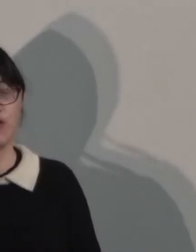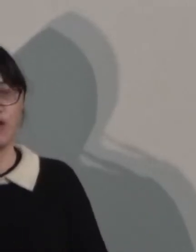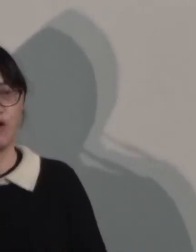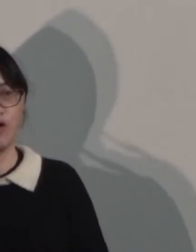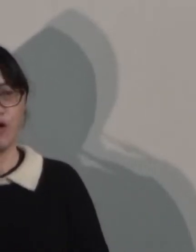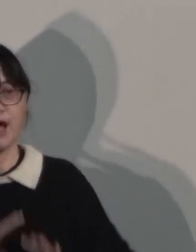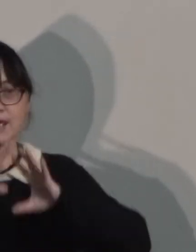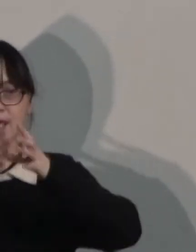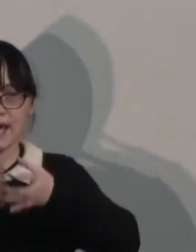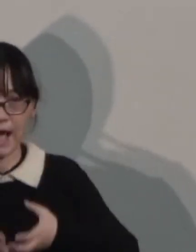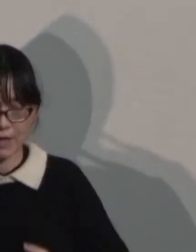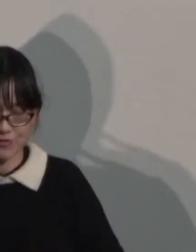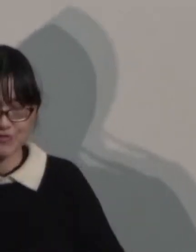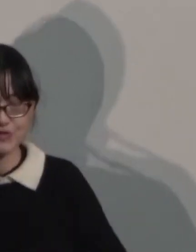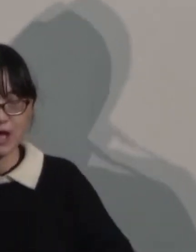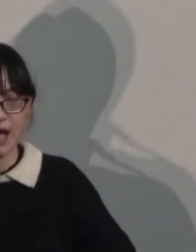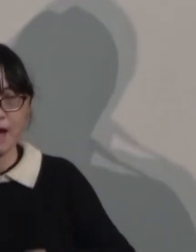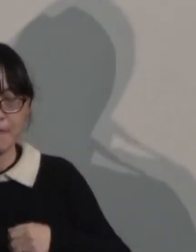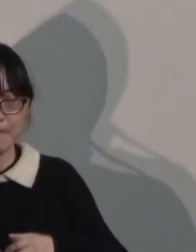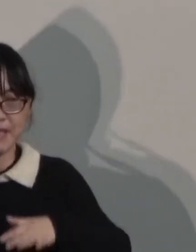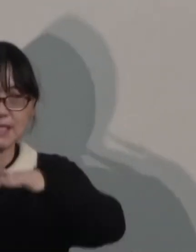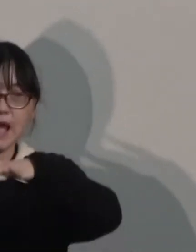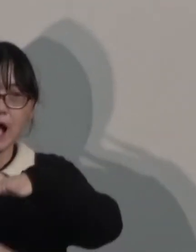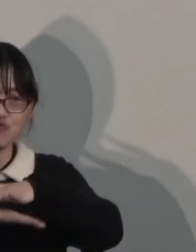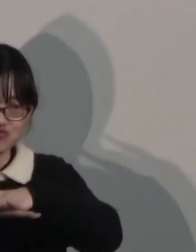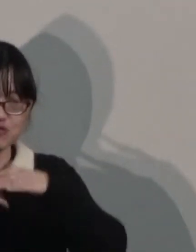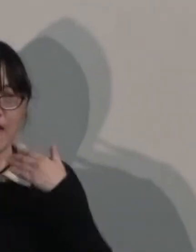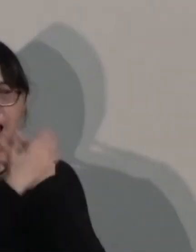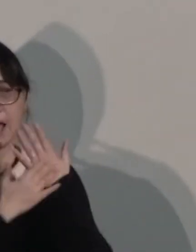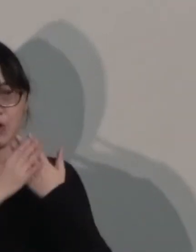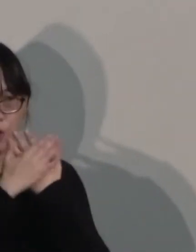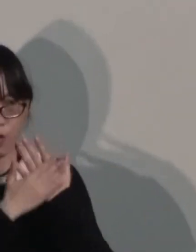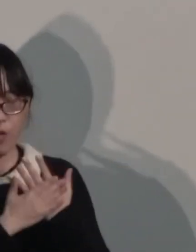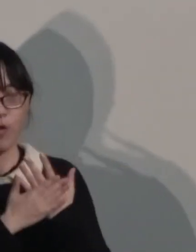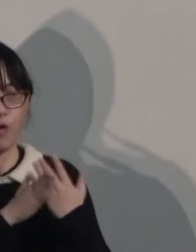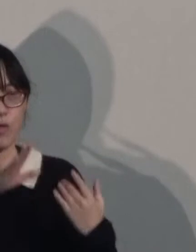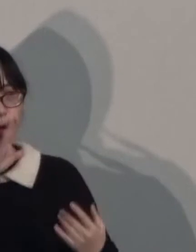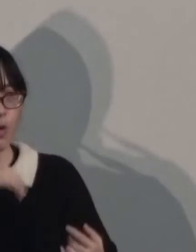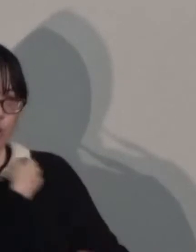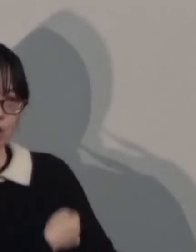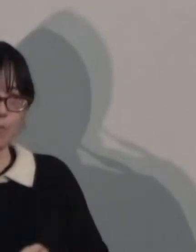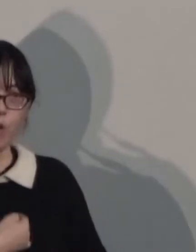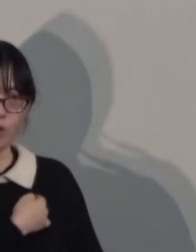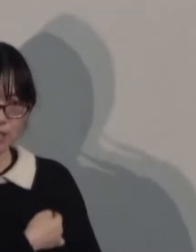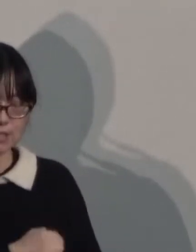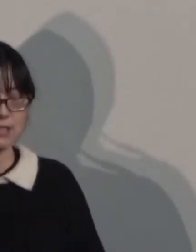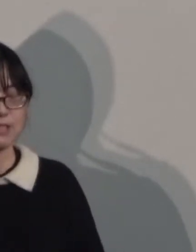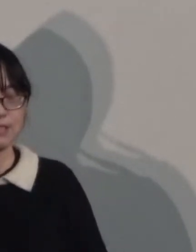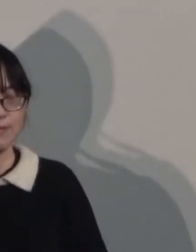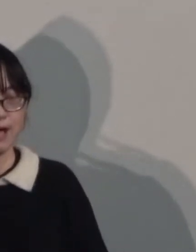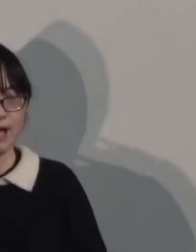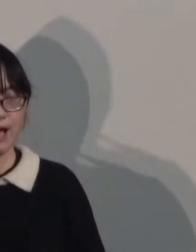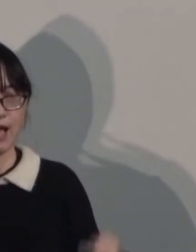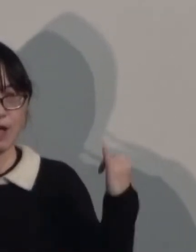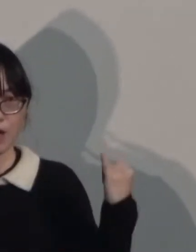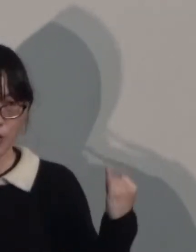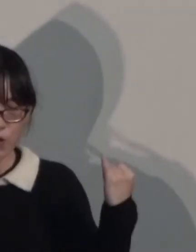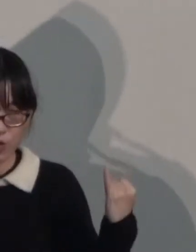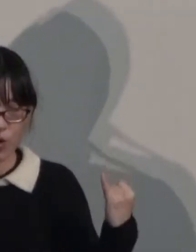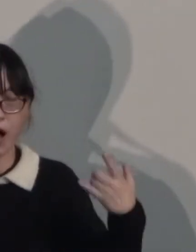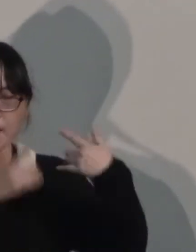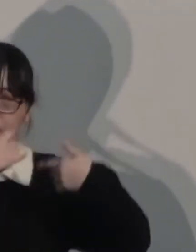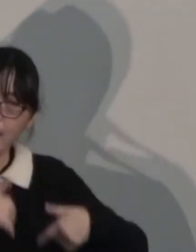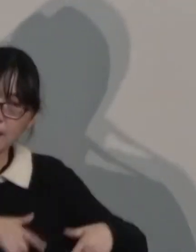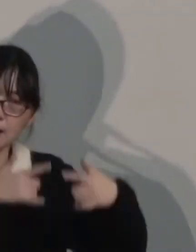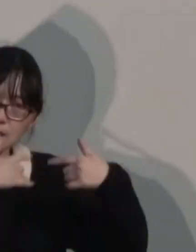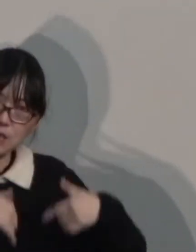世界に満ち溢れている愛や真心こそ、あなたの毎日の生活